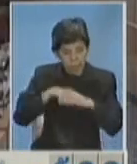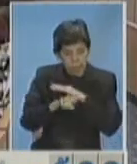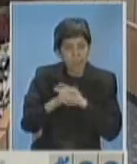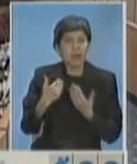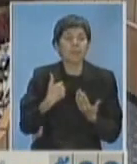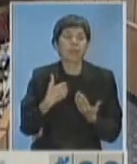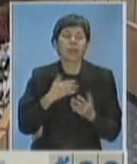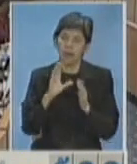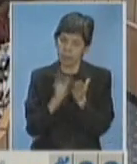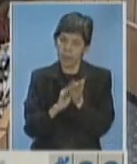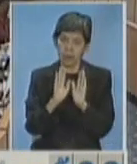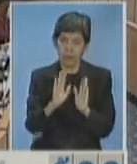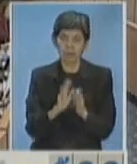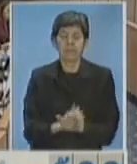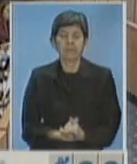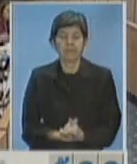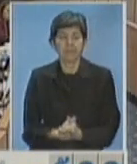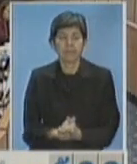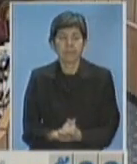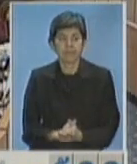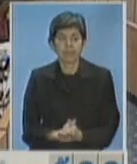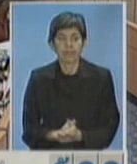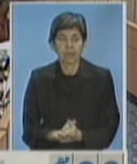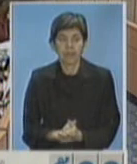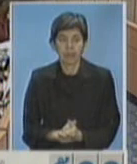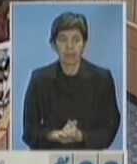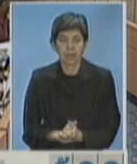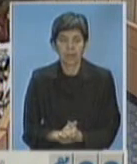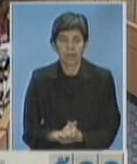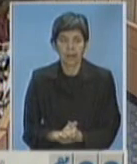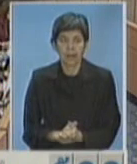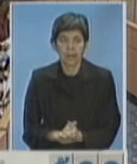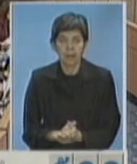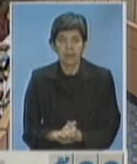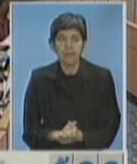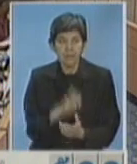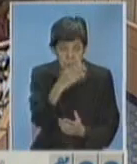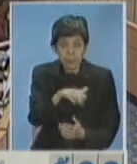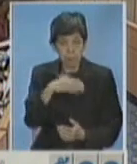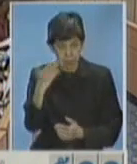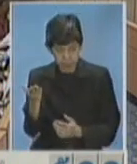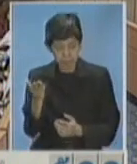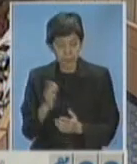ก็ขอให้บันทึกไว้ด้วยค่ะ เชิญท่านวิทยาแล้วก็จะได้ไปท่านชาดา ท่านประธ